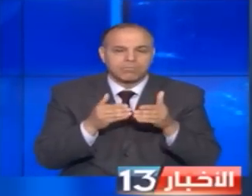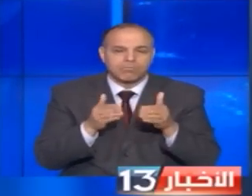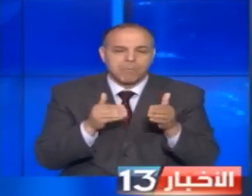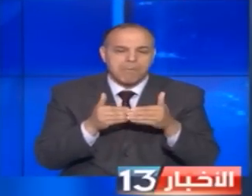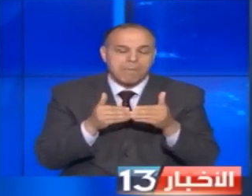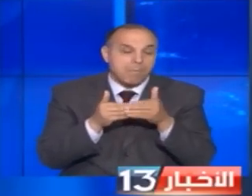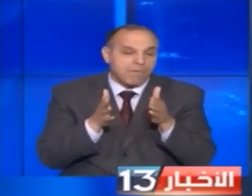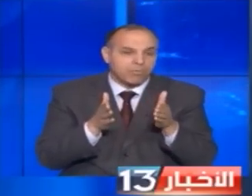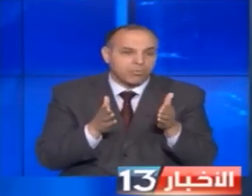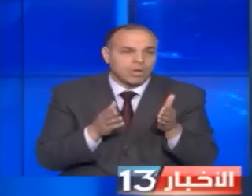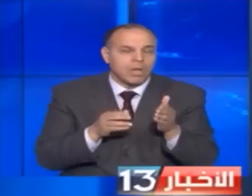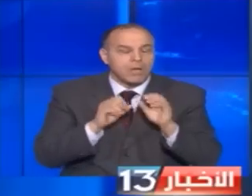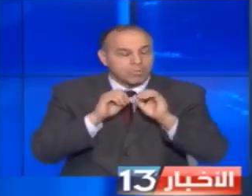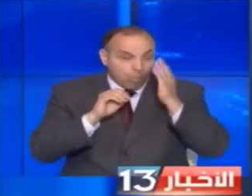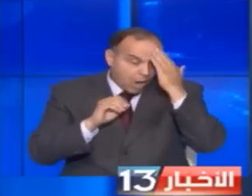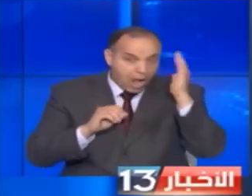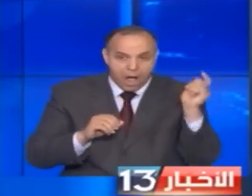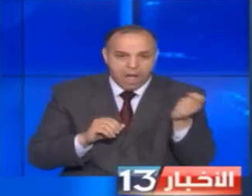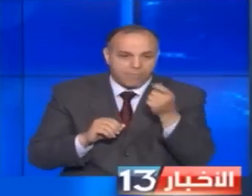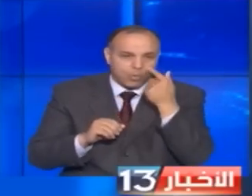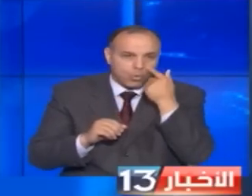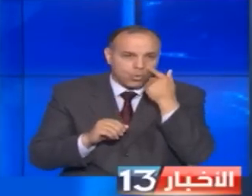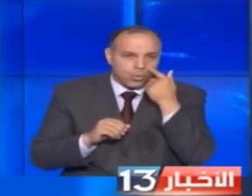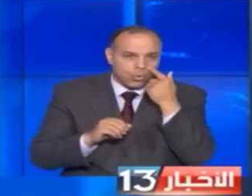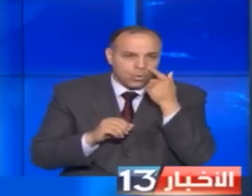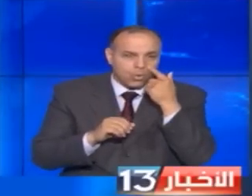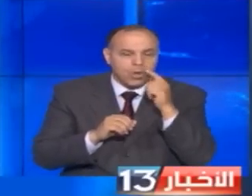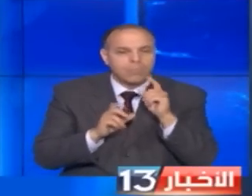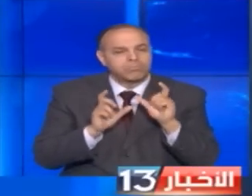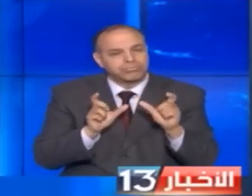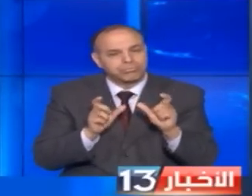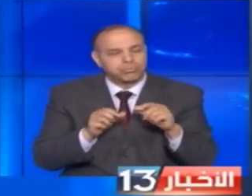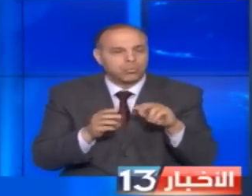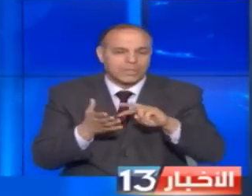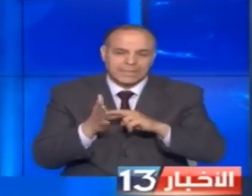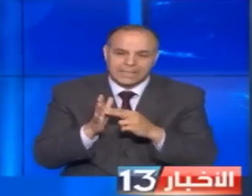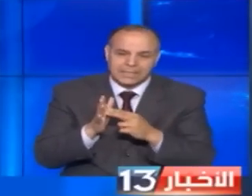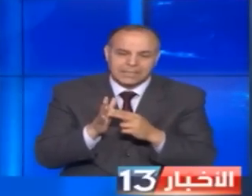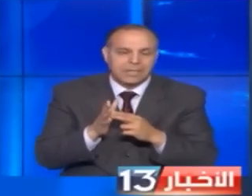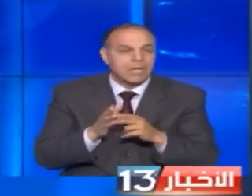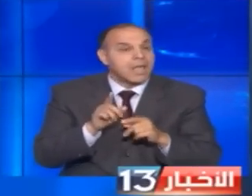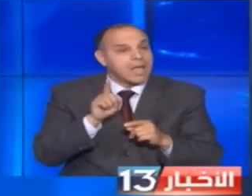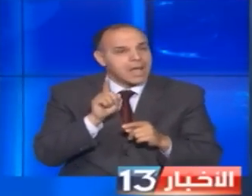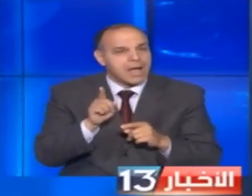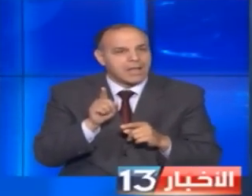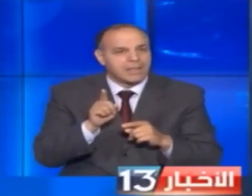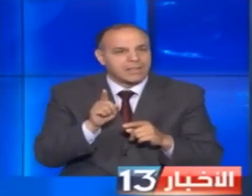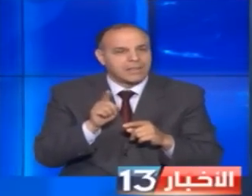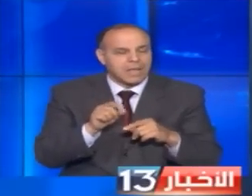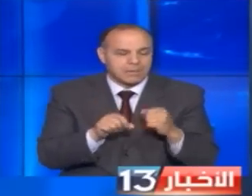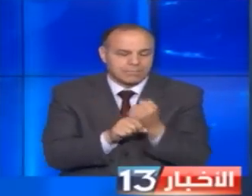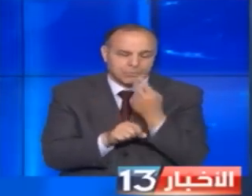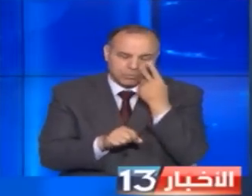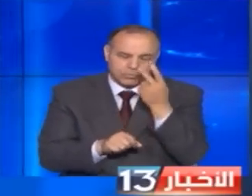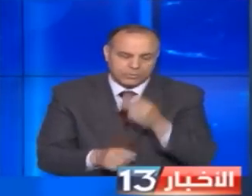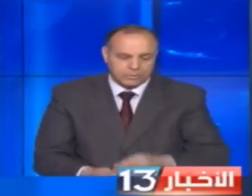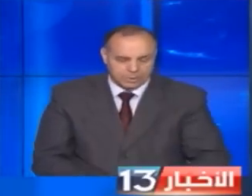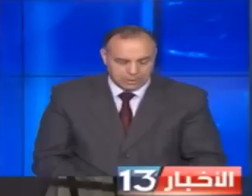بهدف تسليط الضوء على عمل وحده الرصد بالهيئه والتقنيات المعتمده خلال هذه العمليه